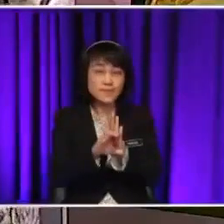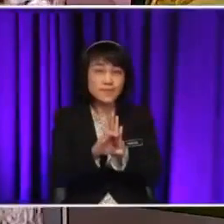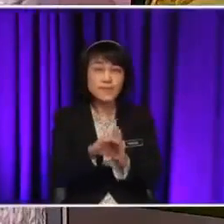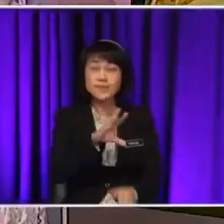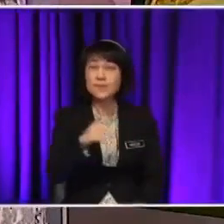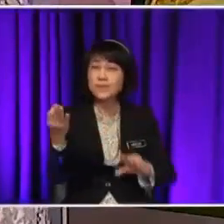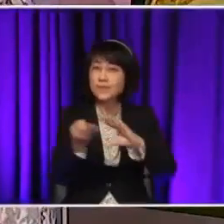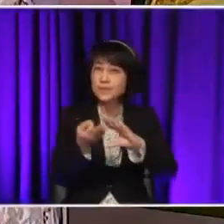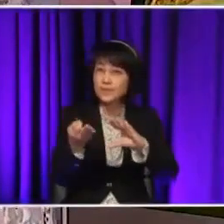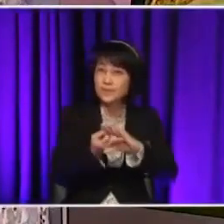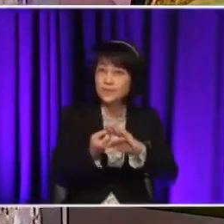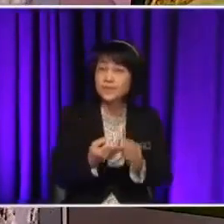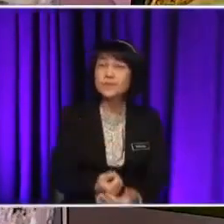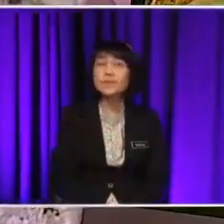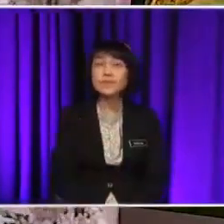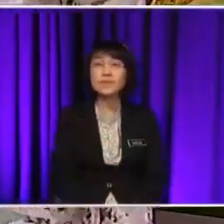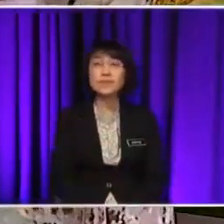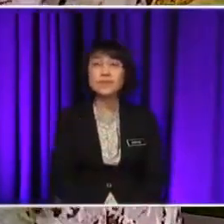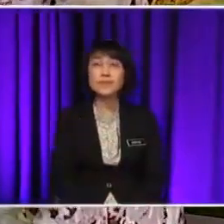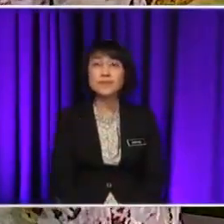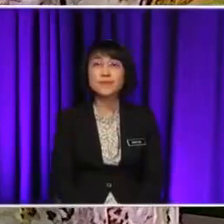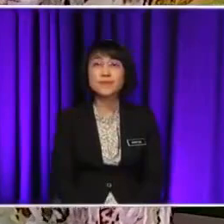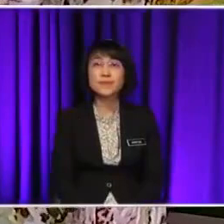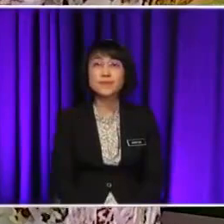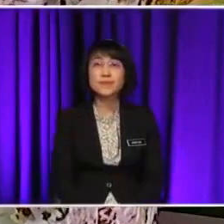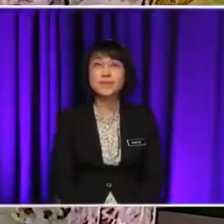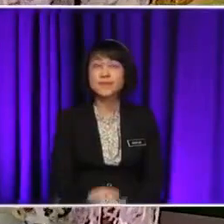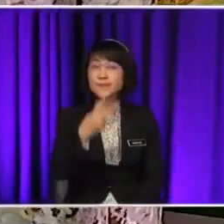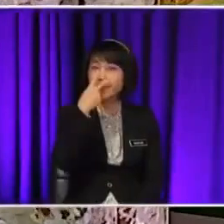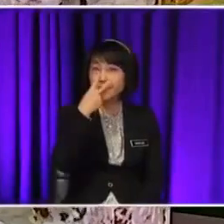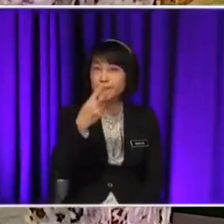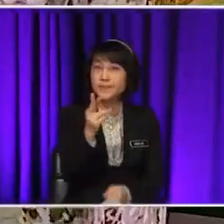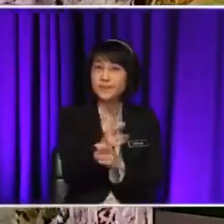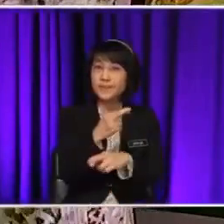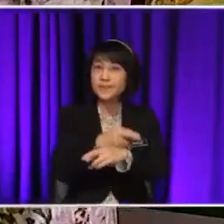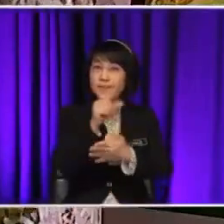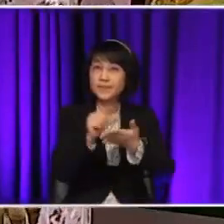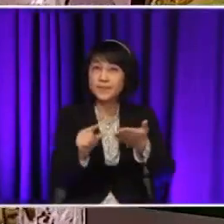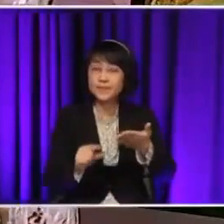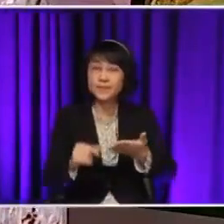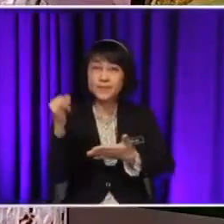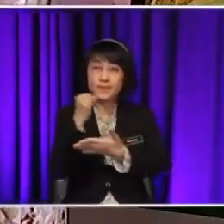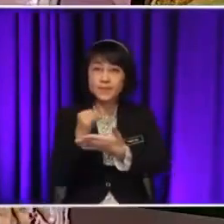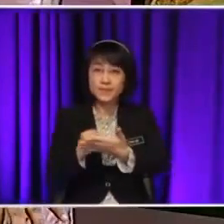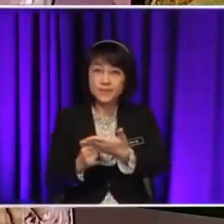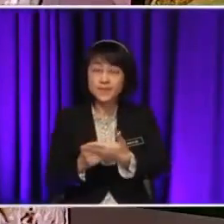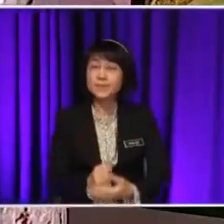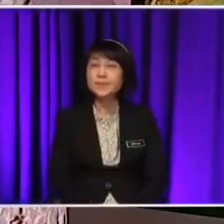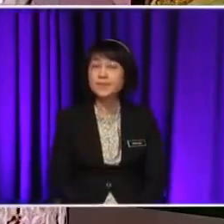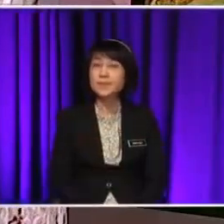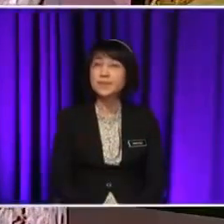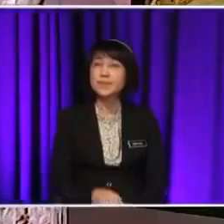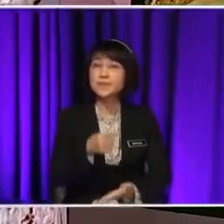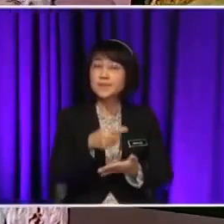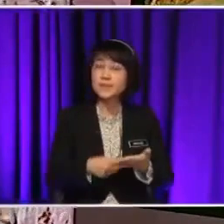e-portfolio. Okey. Okey, yang pertama kita tengok kepada seni reka grafik ilustrasi. Okey, untuk tajuk ini, apakah